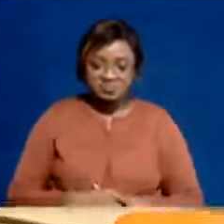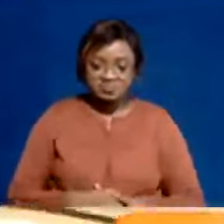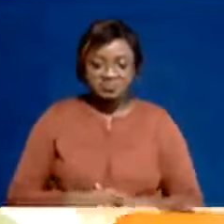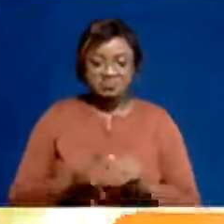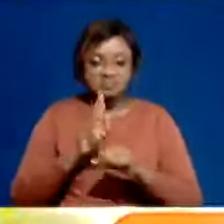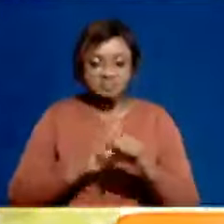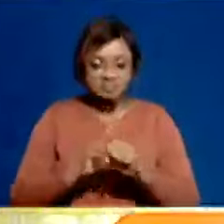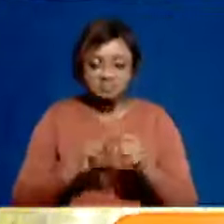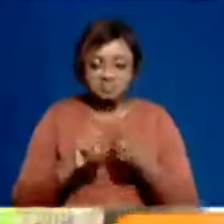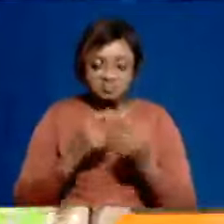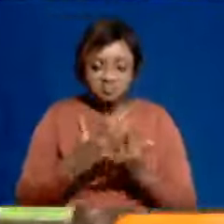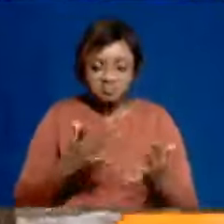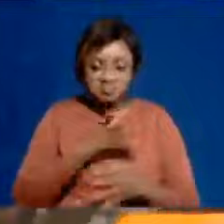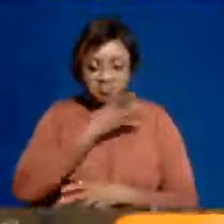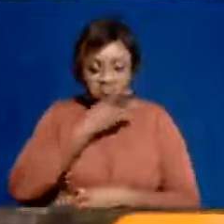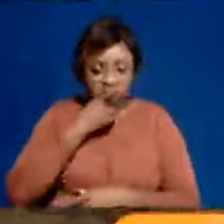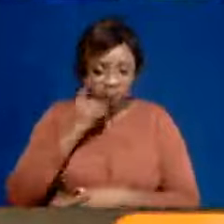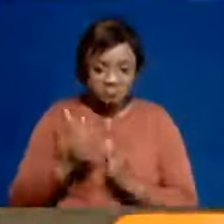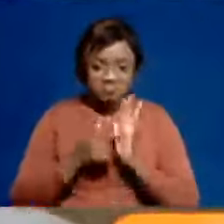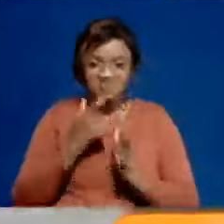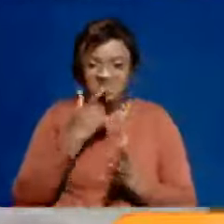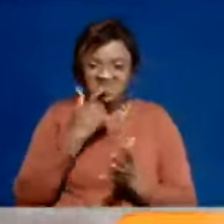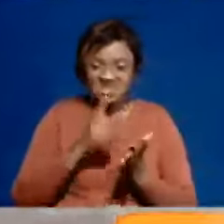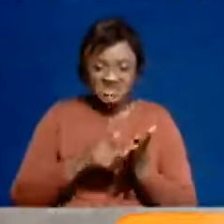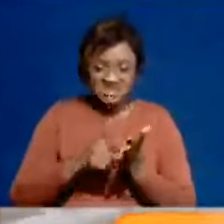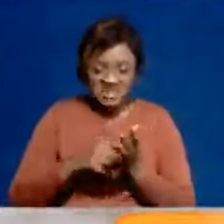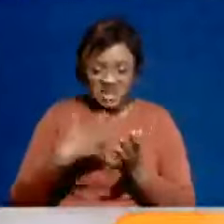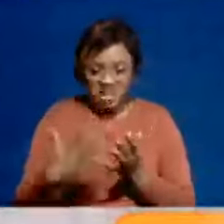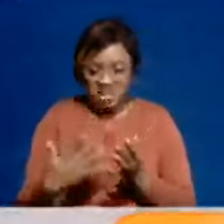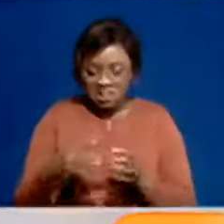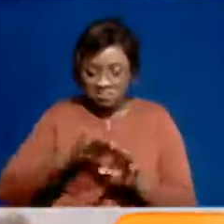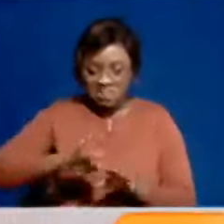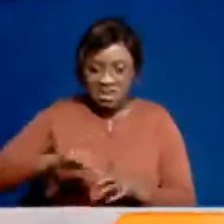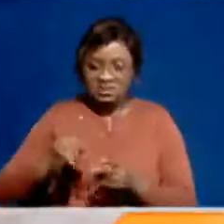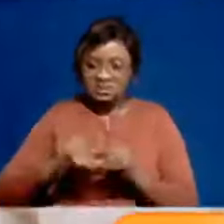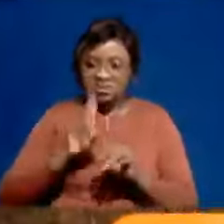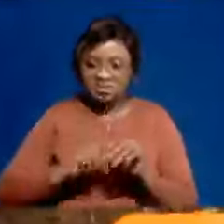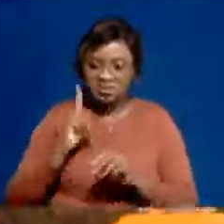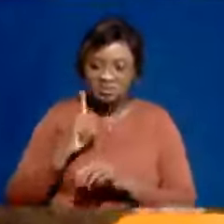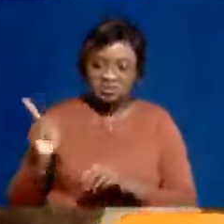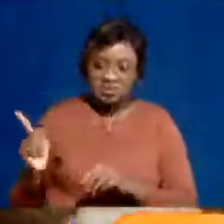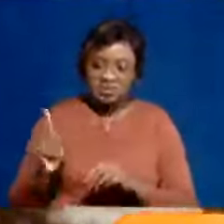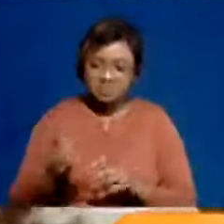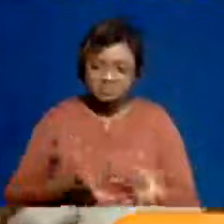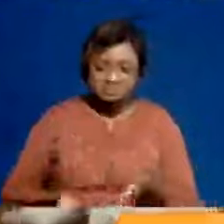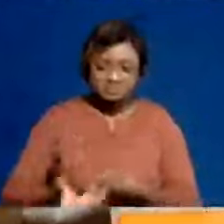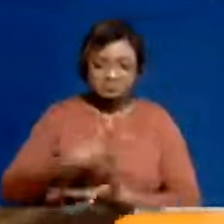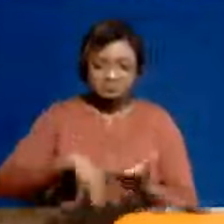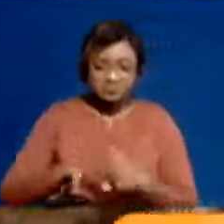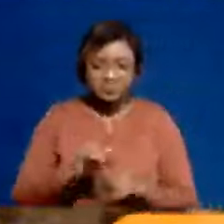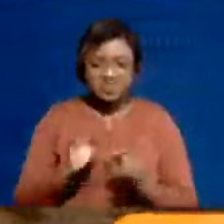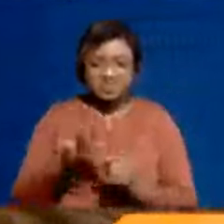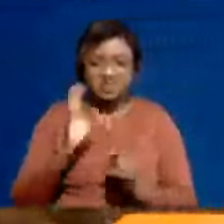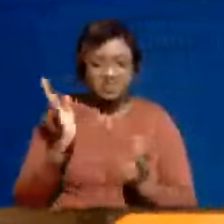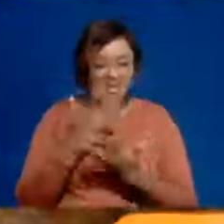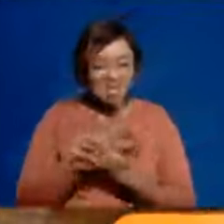rasilimali zilizokauka kama mapaki ya mchele kutumika kama godoro kwa nguruwe hawa. Mchanganyiko huu huwezesha kunyonywa kwa